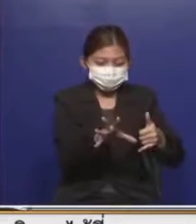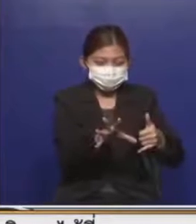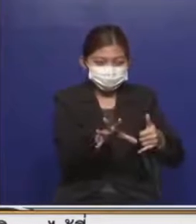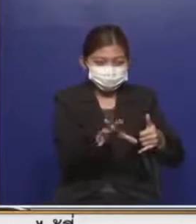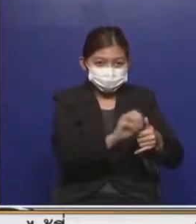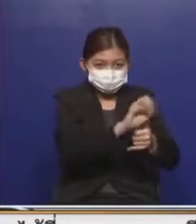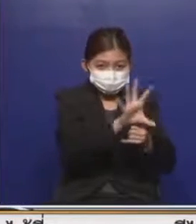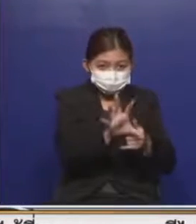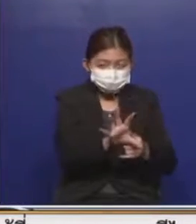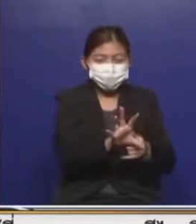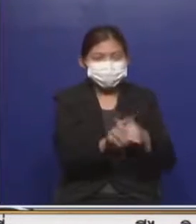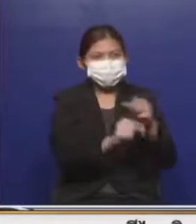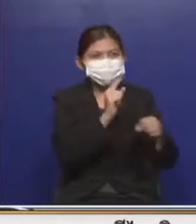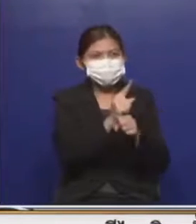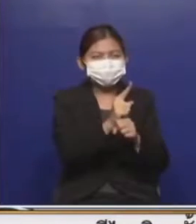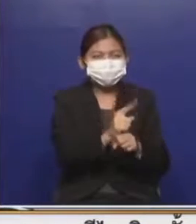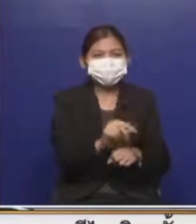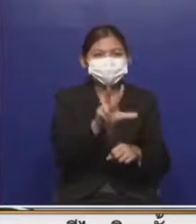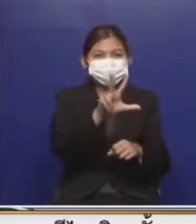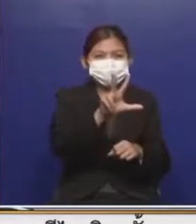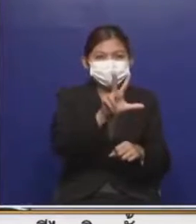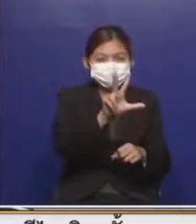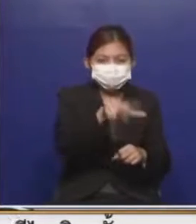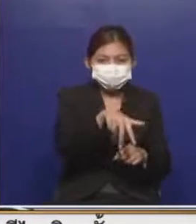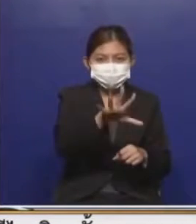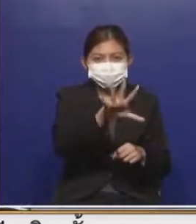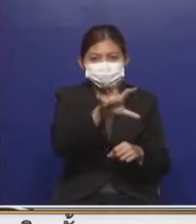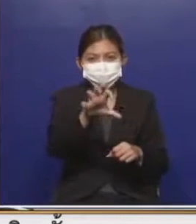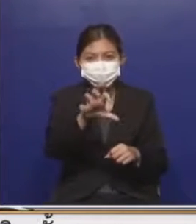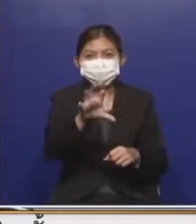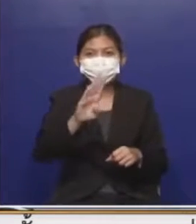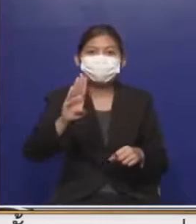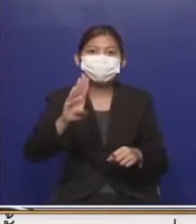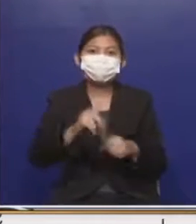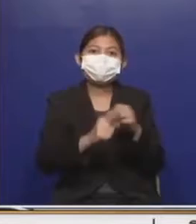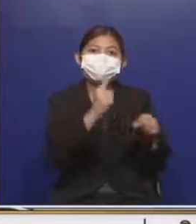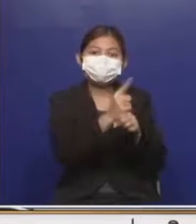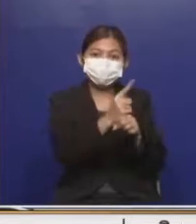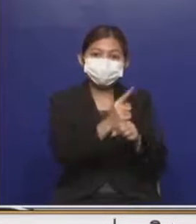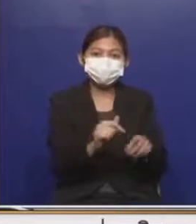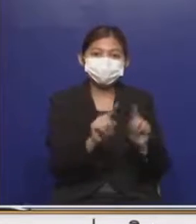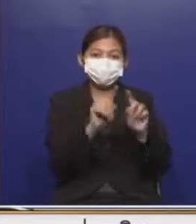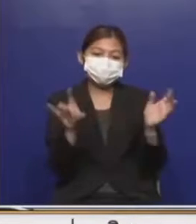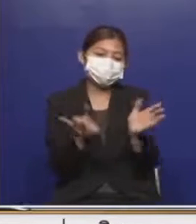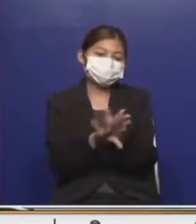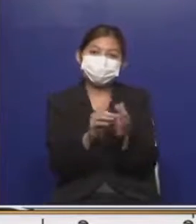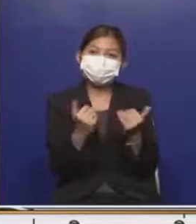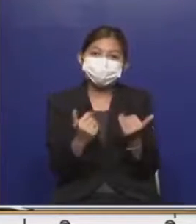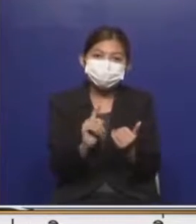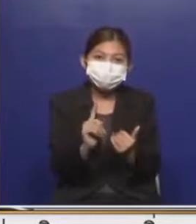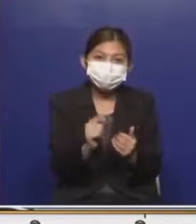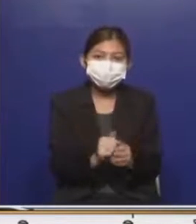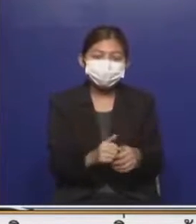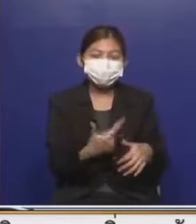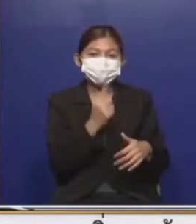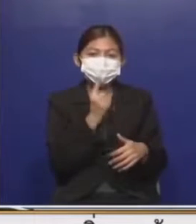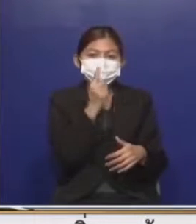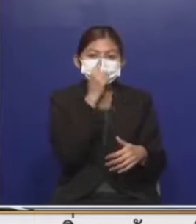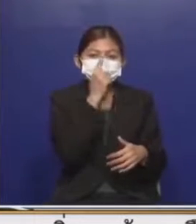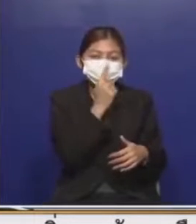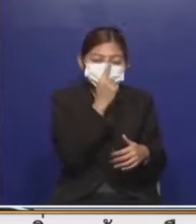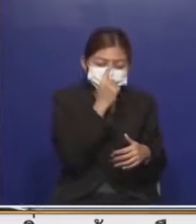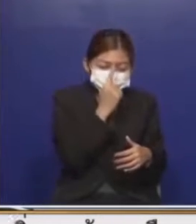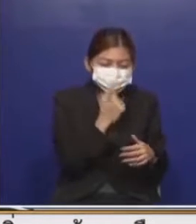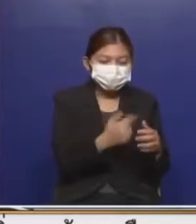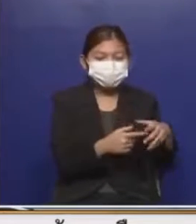300 บาทต่อปีหรอเดือนและ 440 บาท สุดท้ายต้องมาเจอกับการระบาทในคลัสเตอร์เรือนจำจนถึ